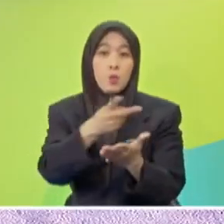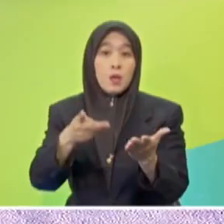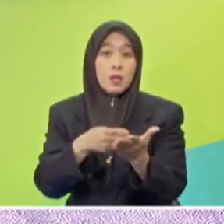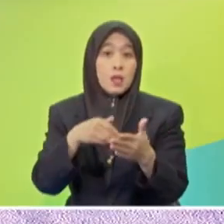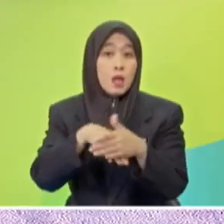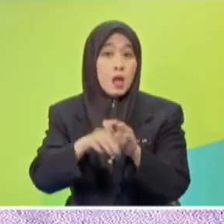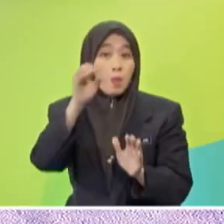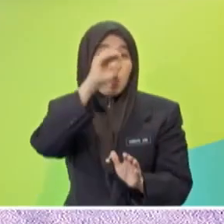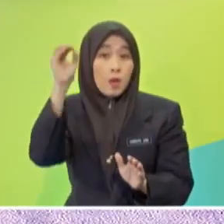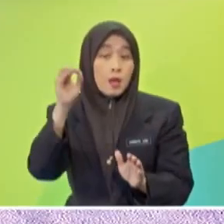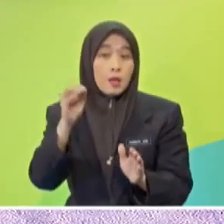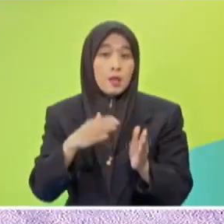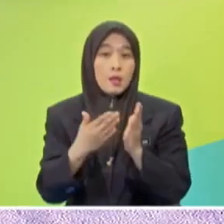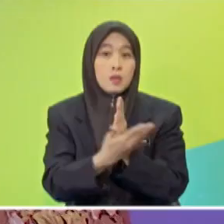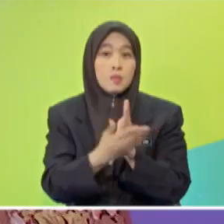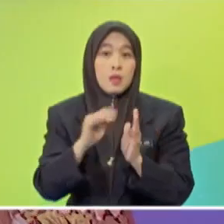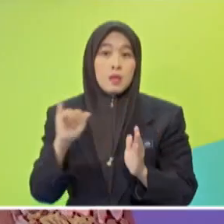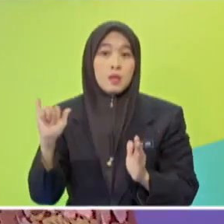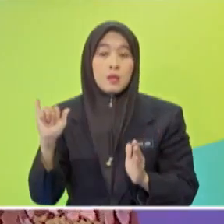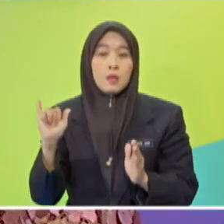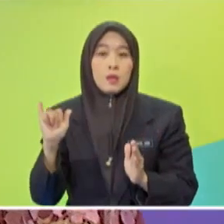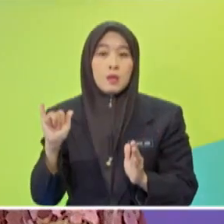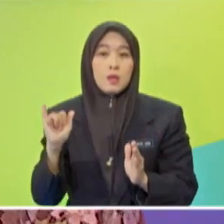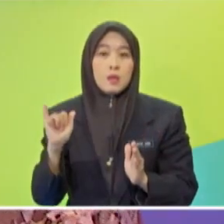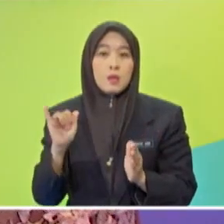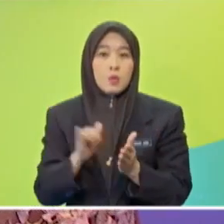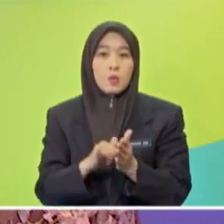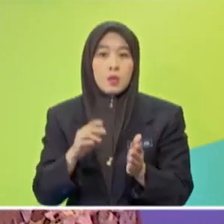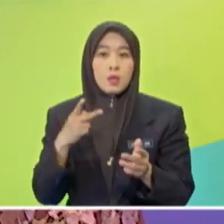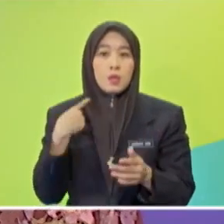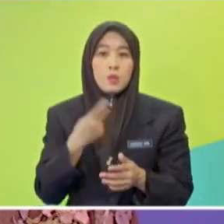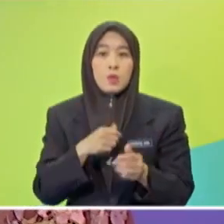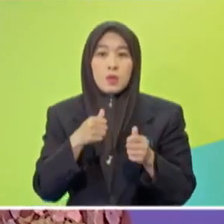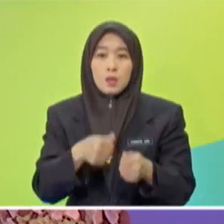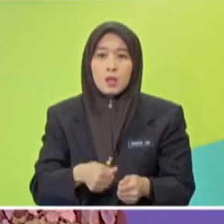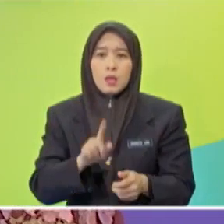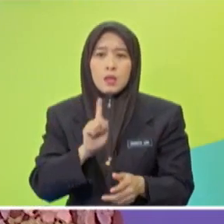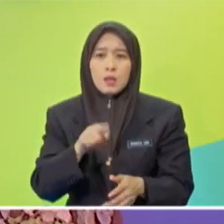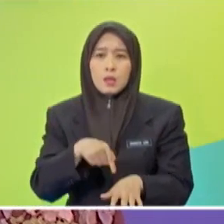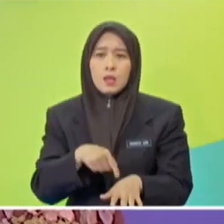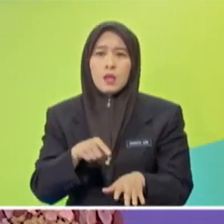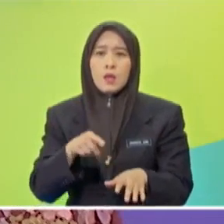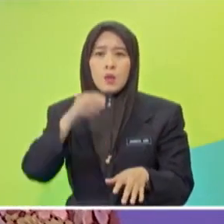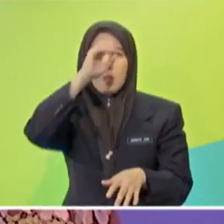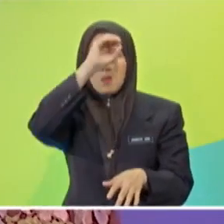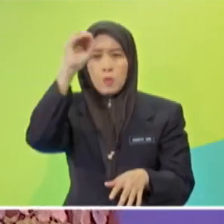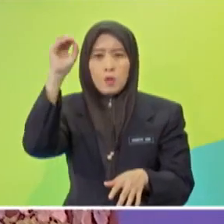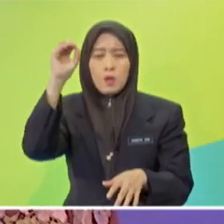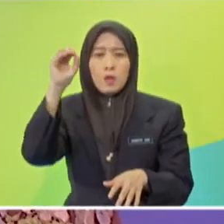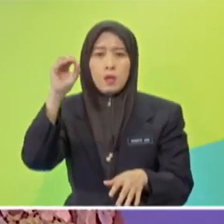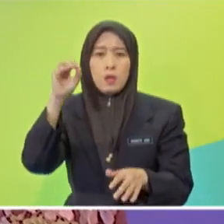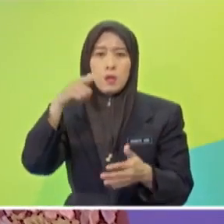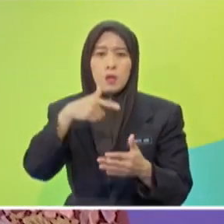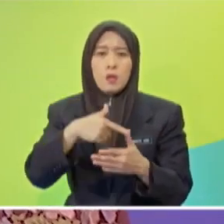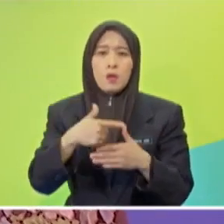dan sebaliknya Oke dan sebaliknya tuh kita nak tekan kagak sini perpuluhan melibatkan pecahan dan